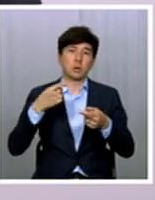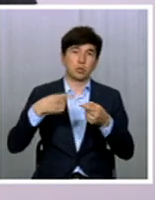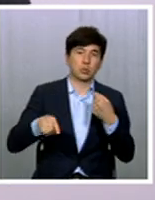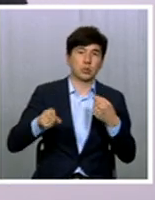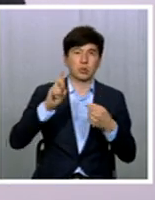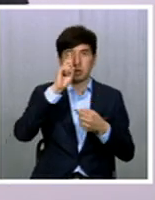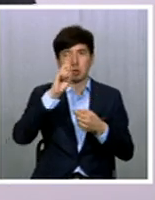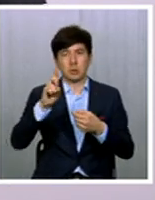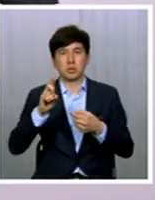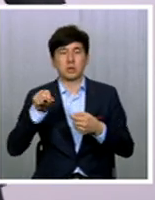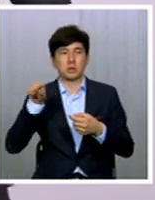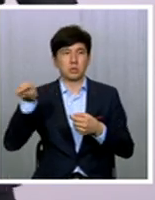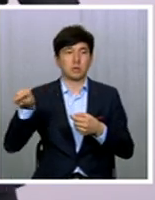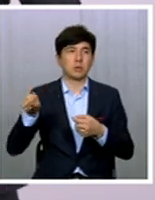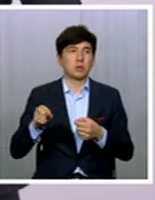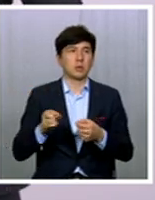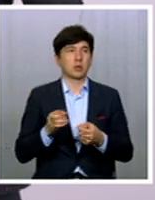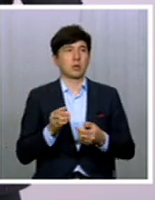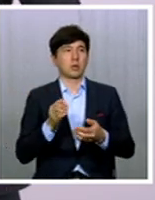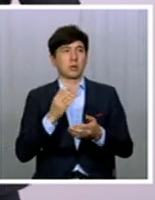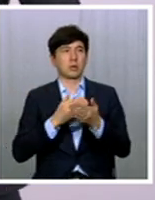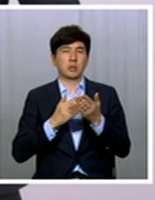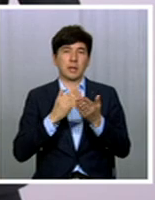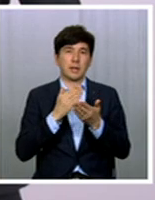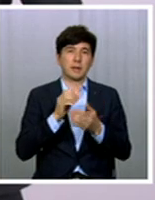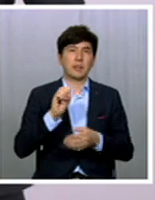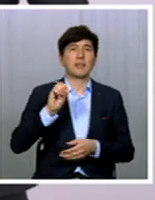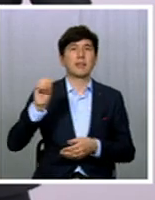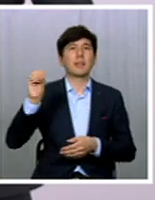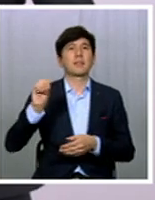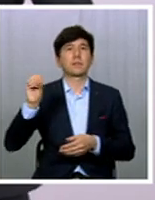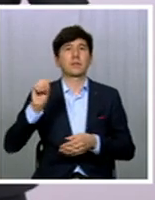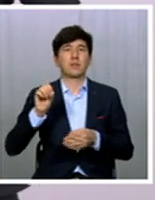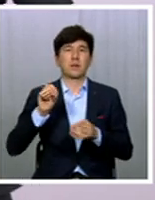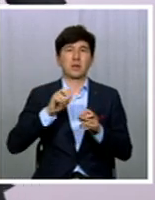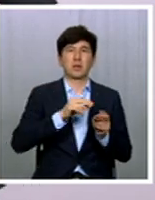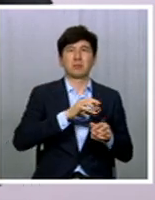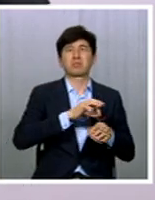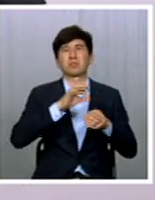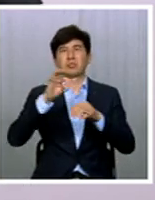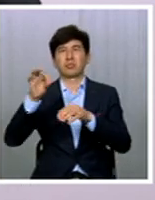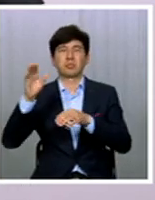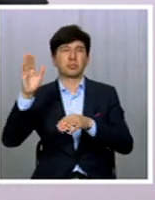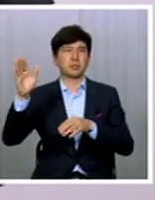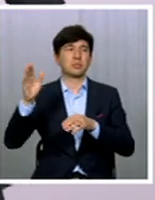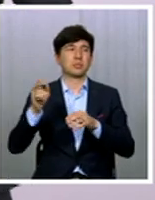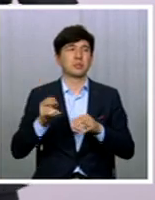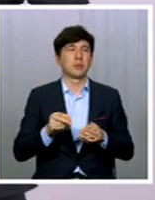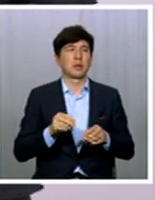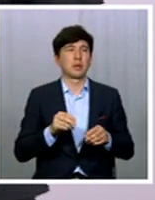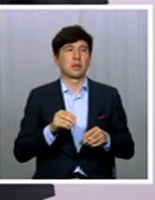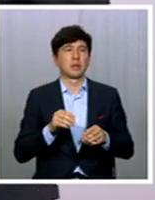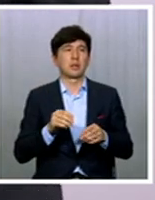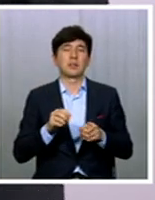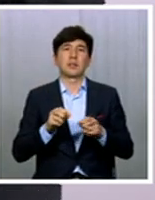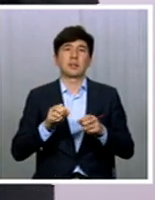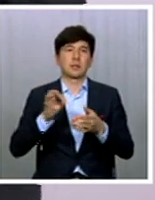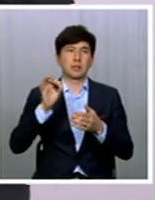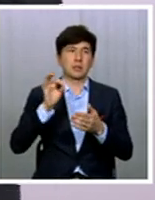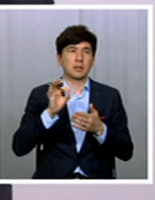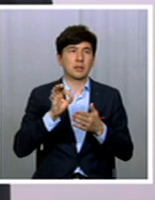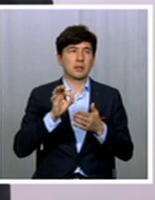орын алып жатады. Мысалы, Еуропаға жұмыспен кетіп жатқан тұрғындар арнайы шақыру арқылы, немесе арнайы келісім шарттар